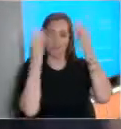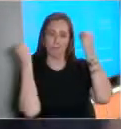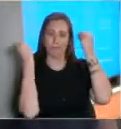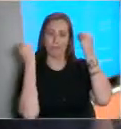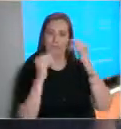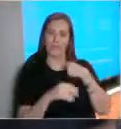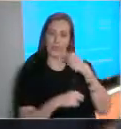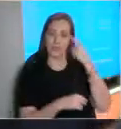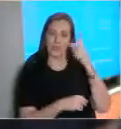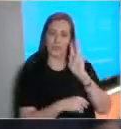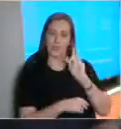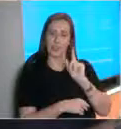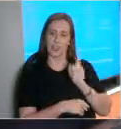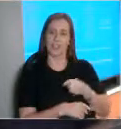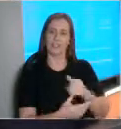אבל אני יודעת